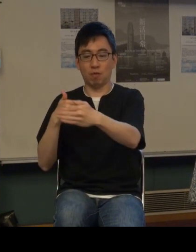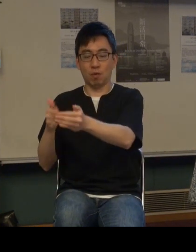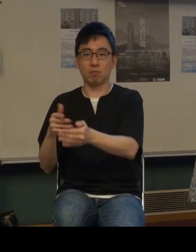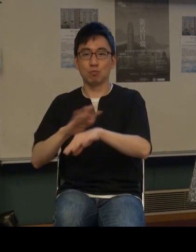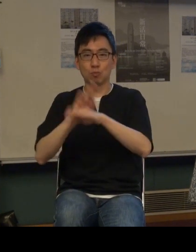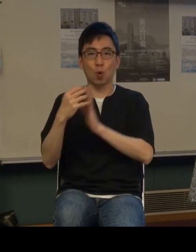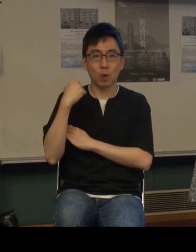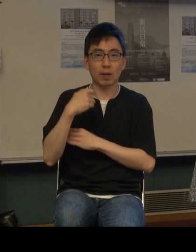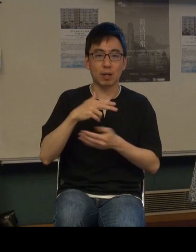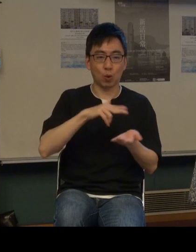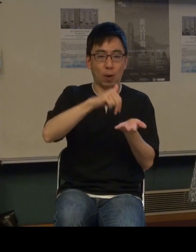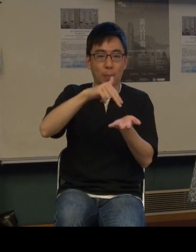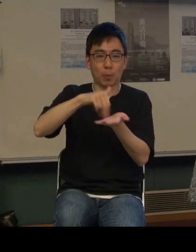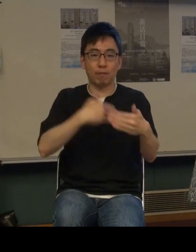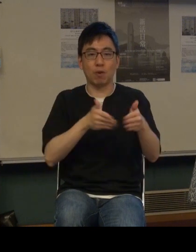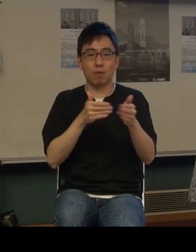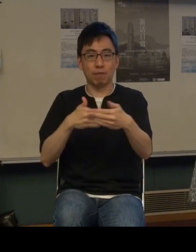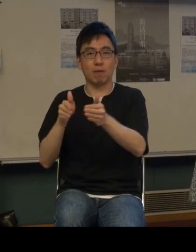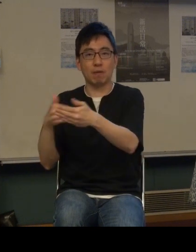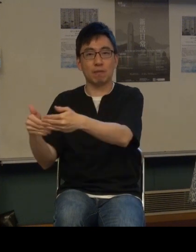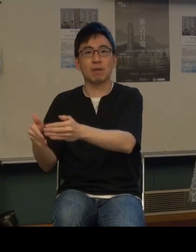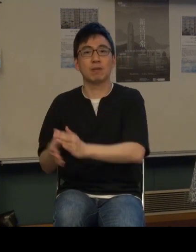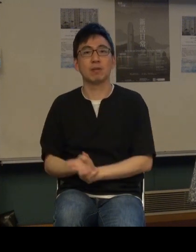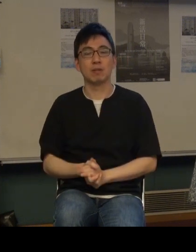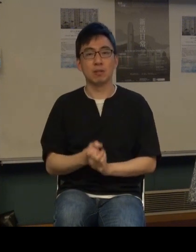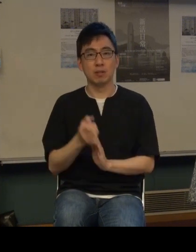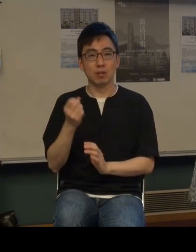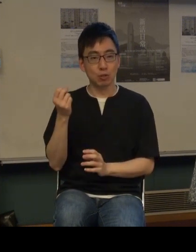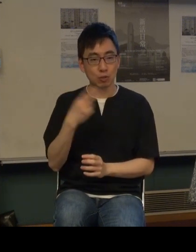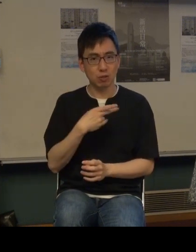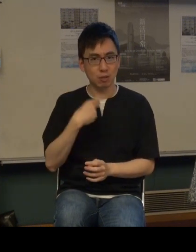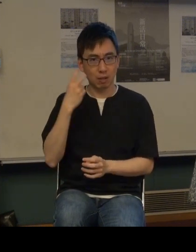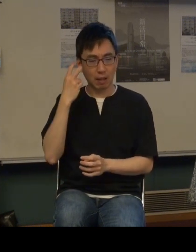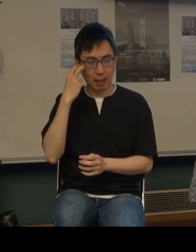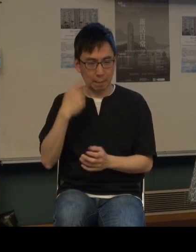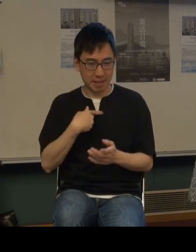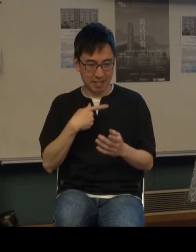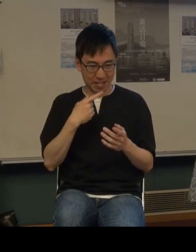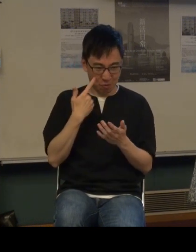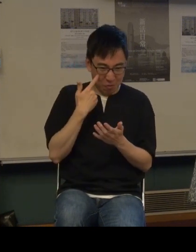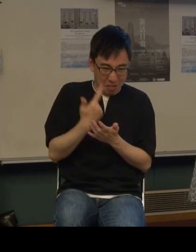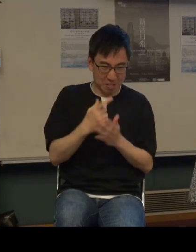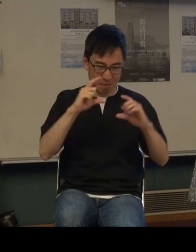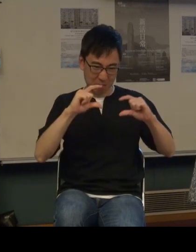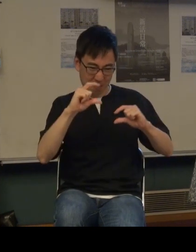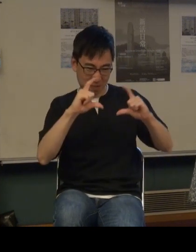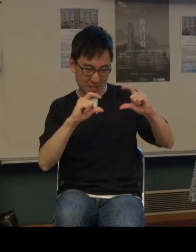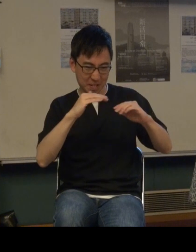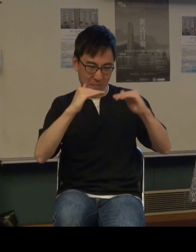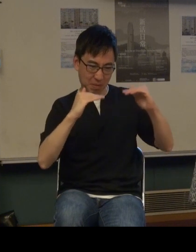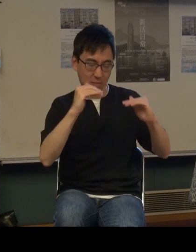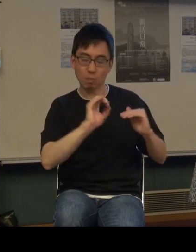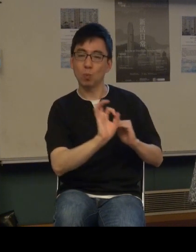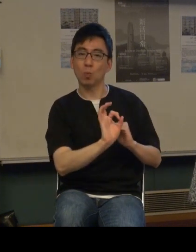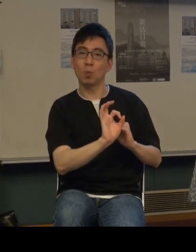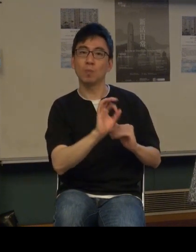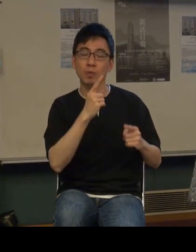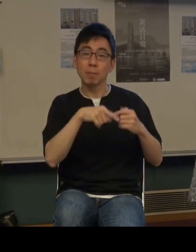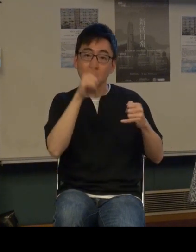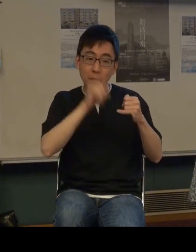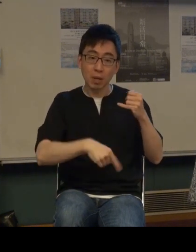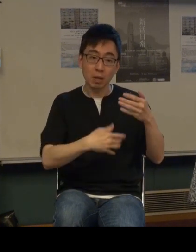形嘅體量。另外就係話咧，佢唔再拘泥喺嗰啲比例同埋對稱嗰度，出咗嚟嘅學校呢個